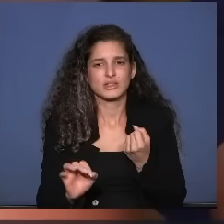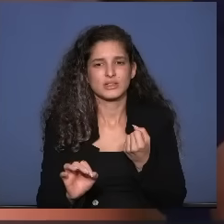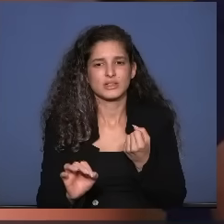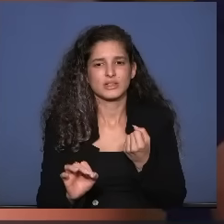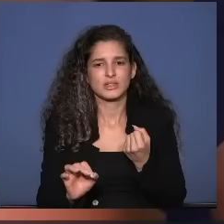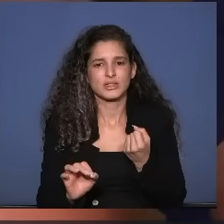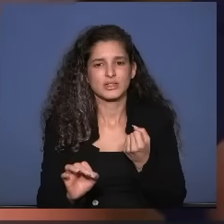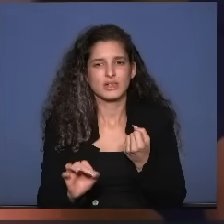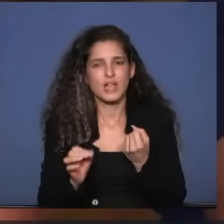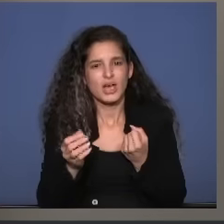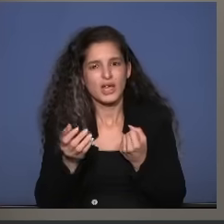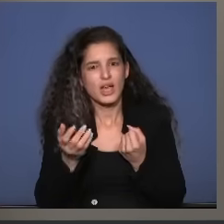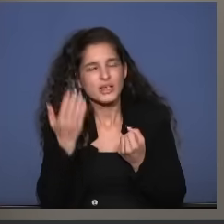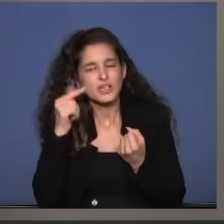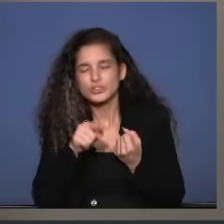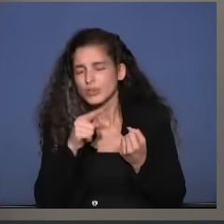היה שם הכל, תמיד.